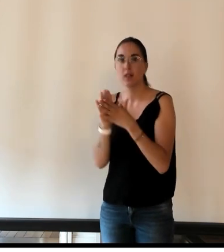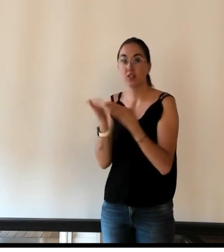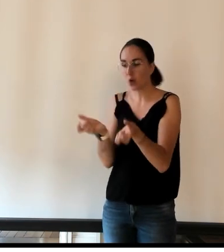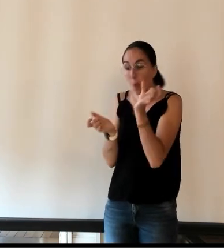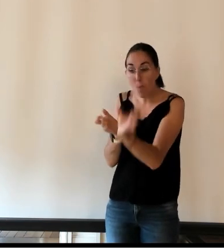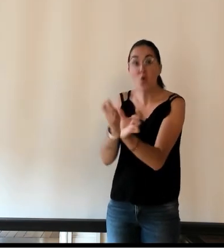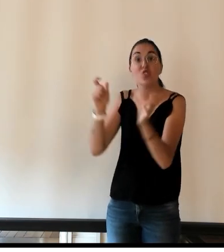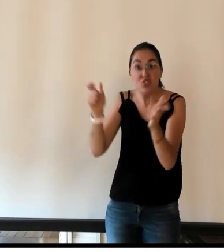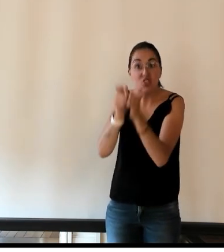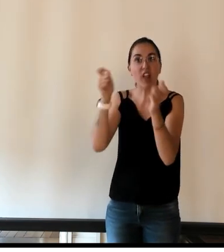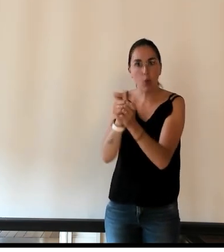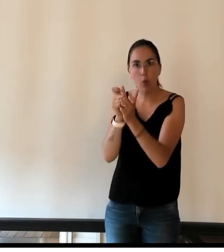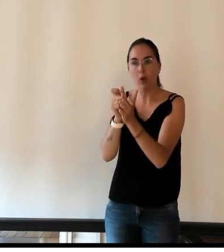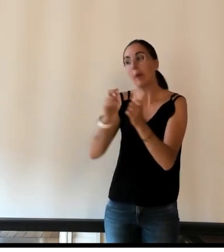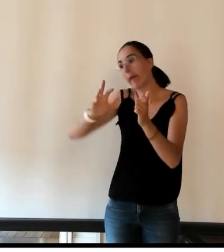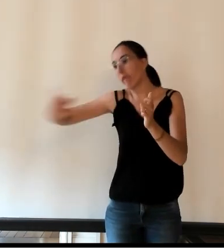et